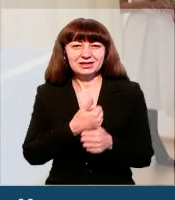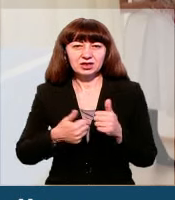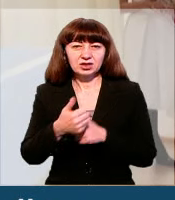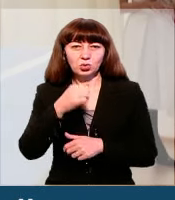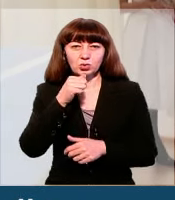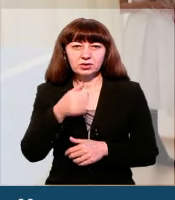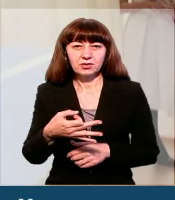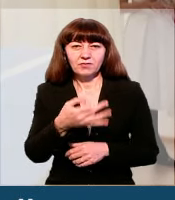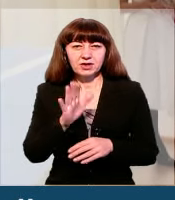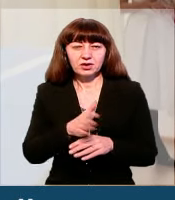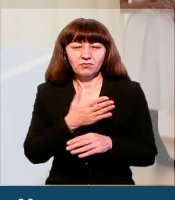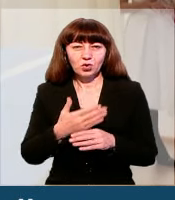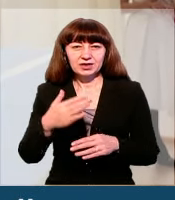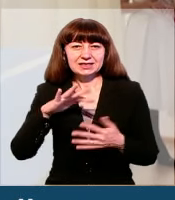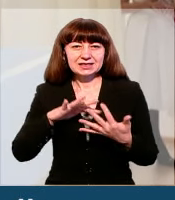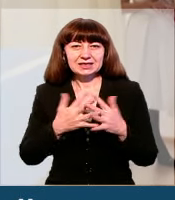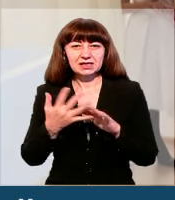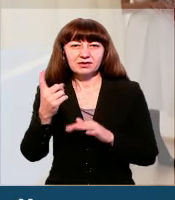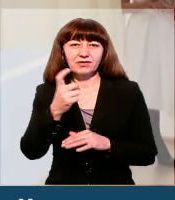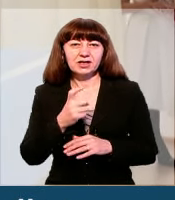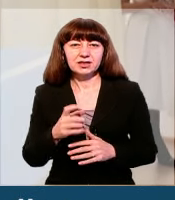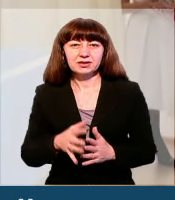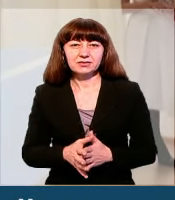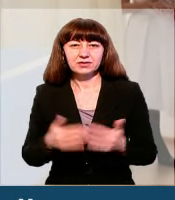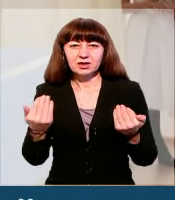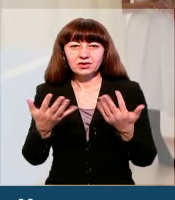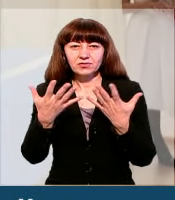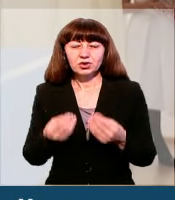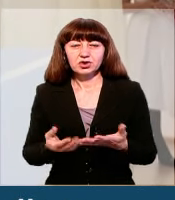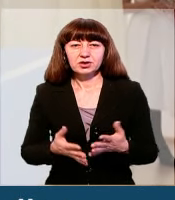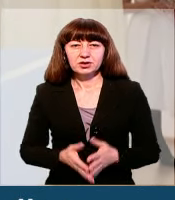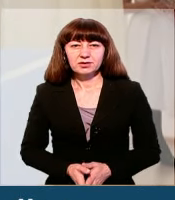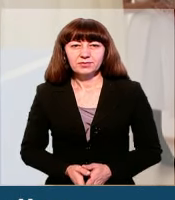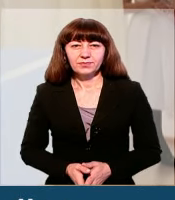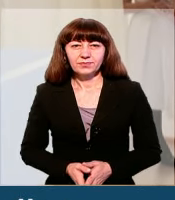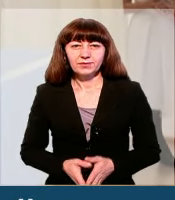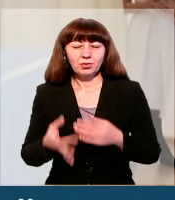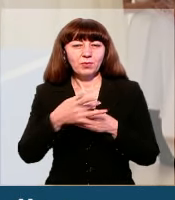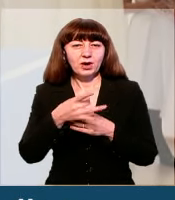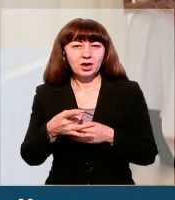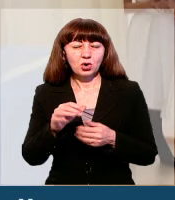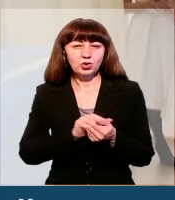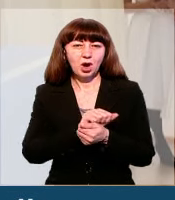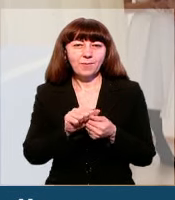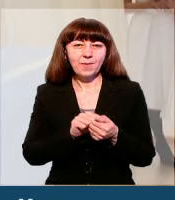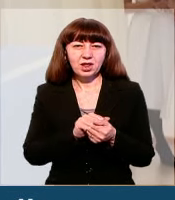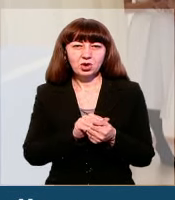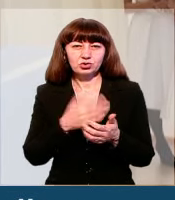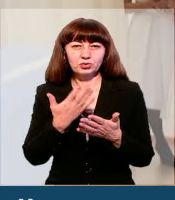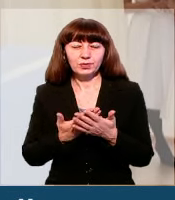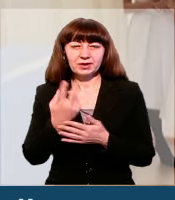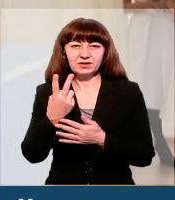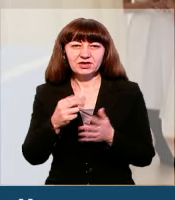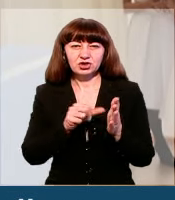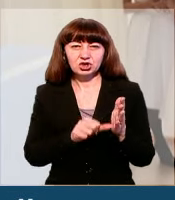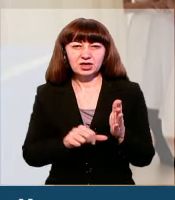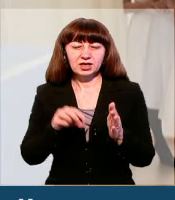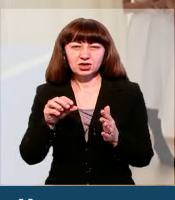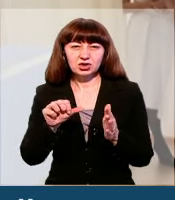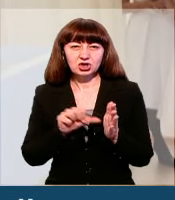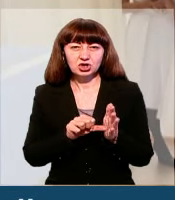Кустанайской области в отрасли сельского хозяйства. На сегодняшний день по району обмолочено порядка